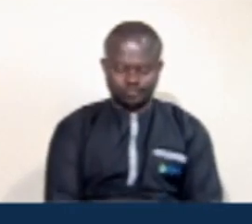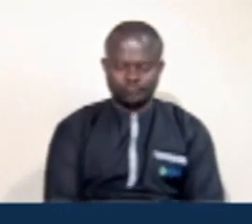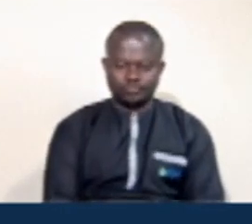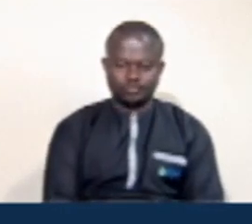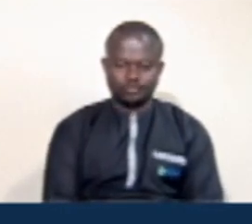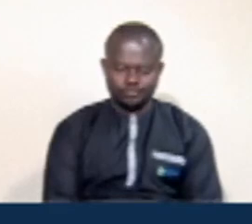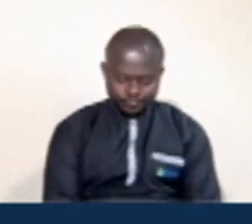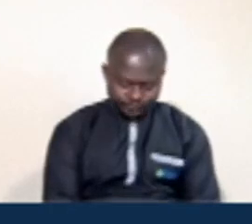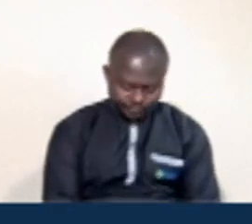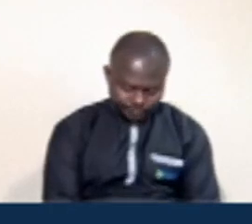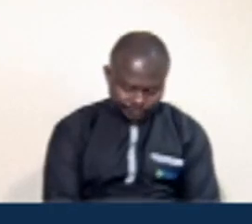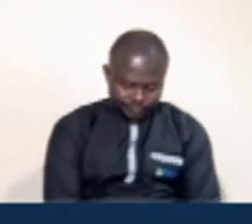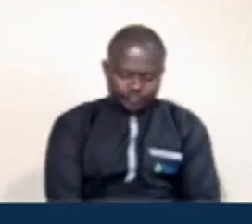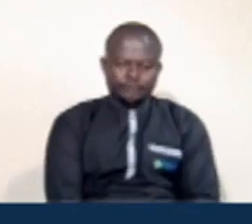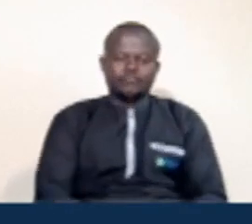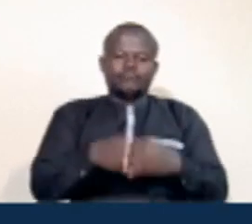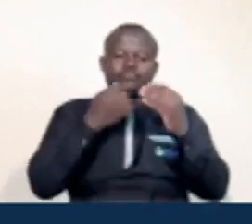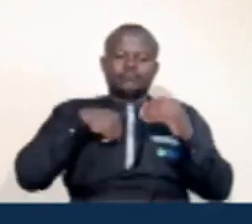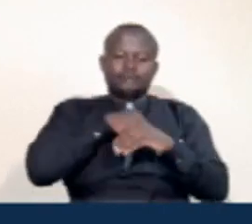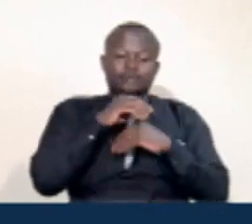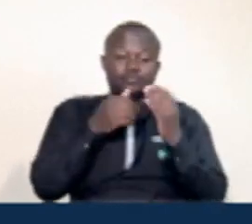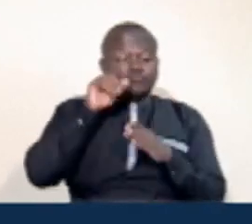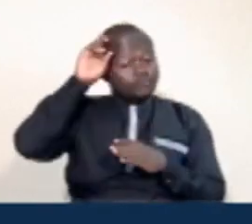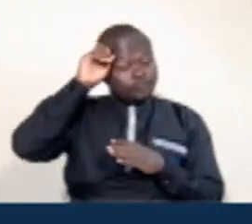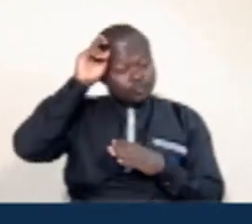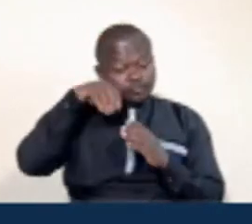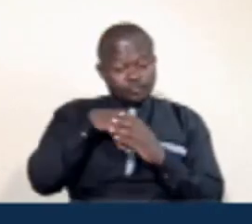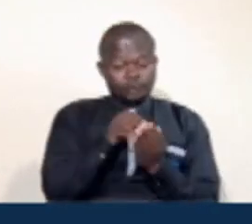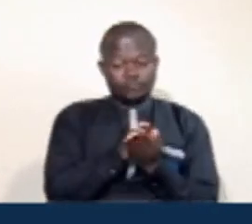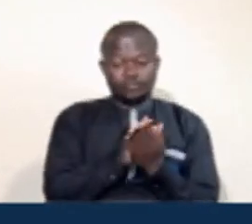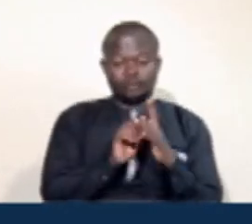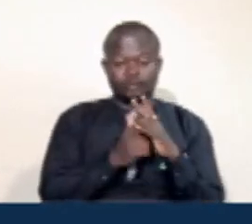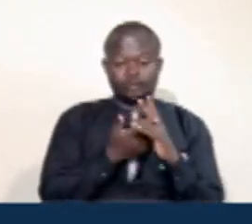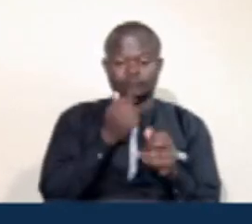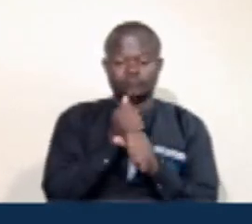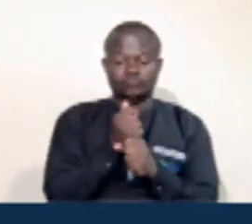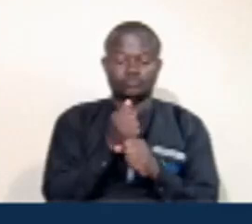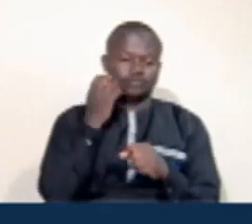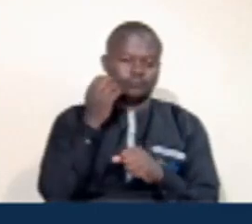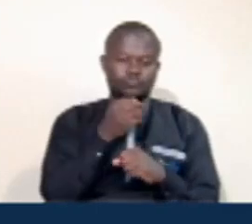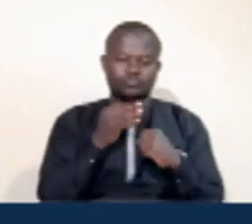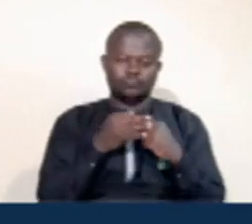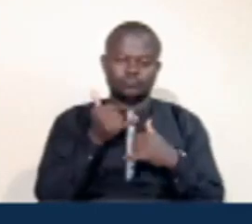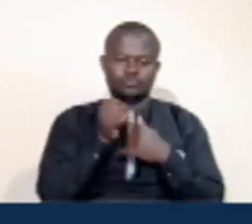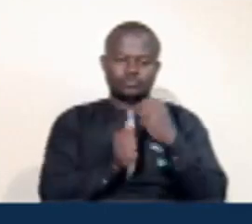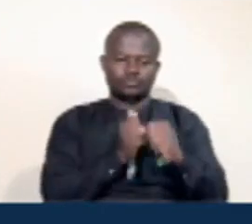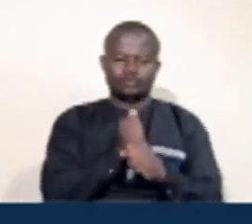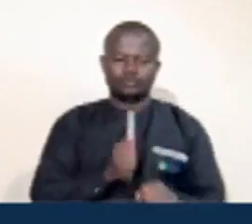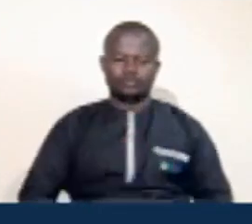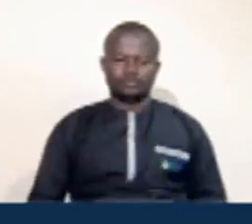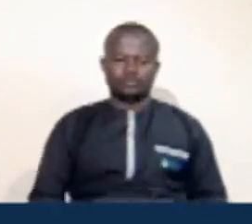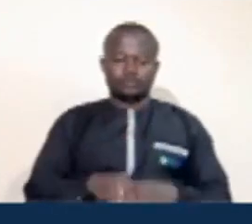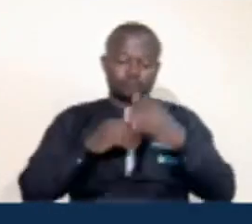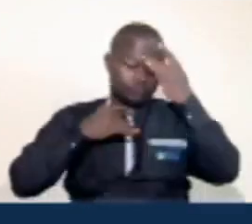ko Yakonea Tissue Bank iza tangira gukora muri ukwezi kwa munane muri uyu mwaka.